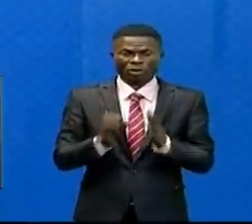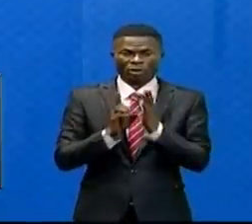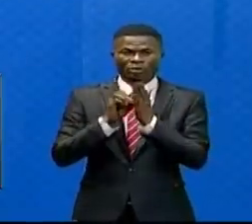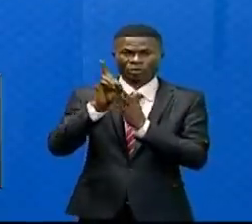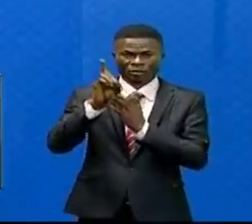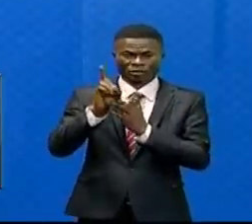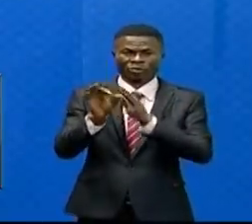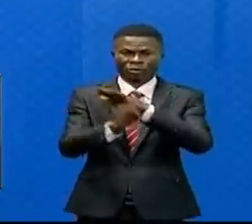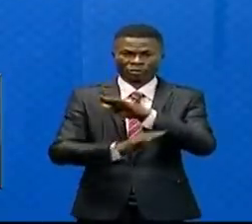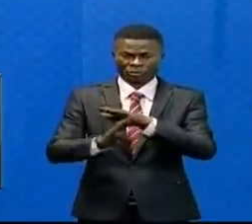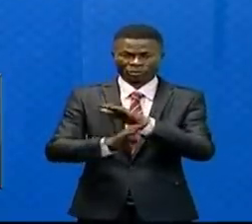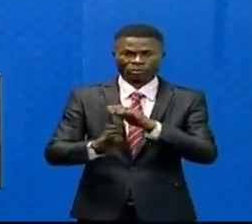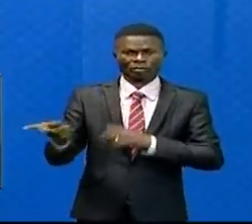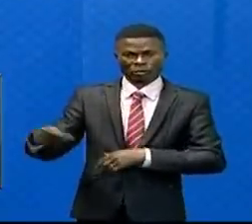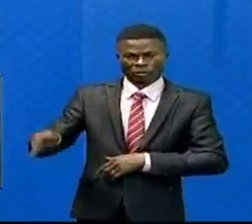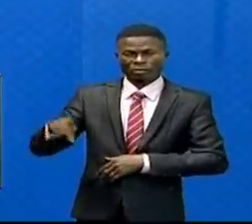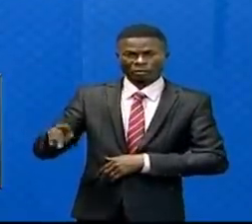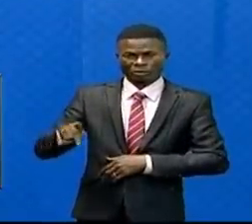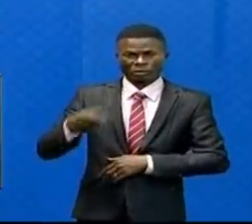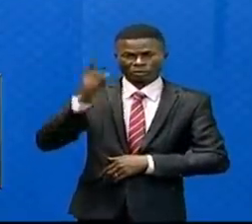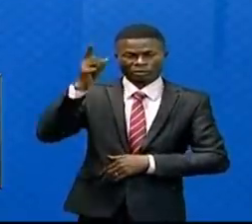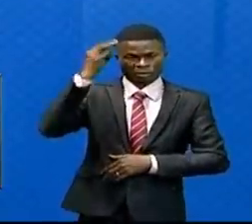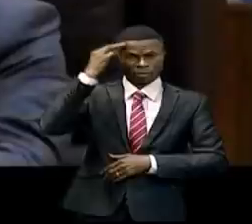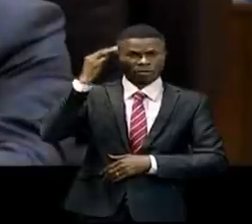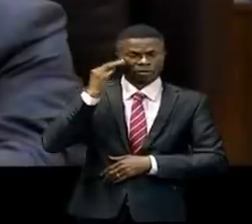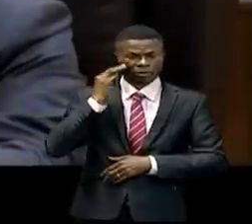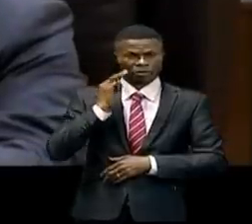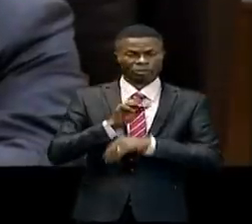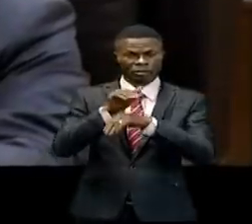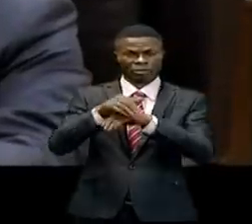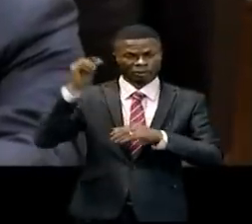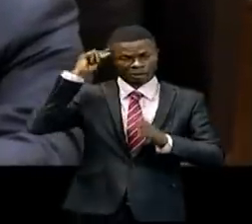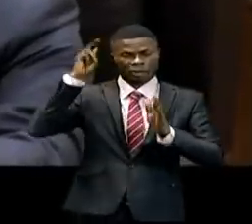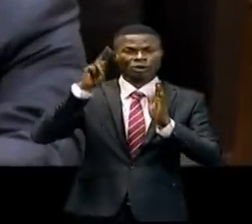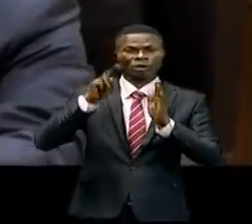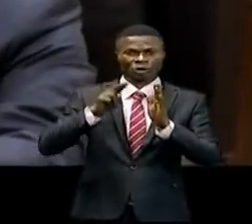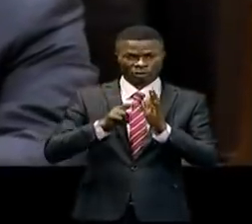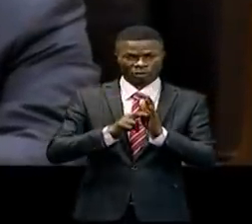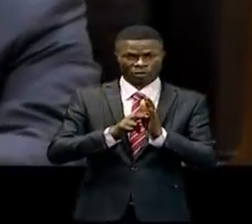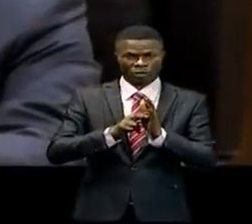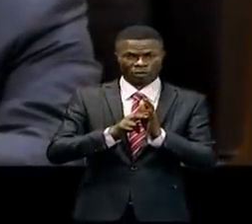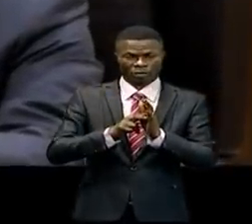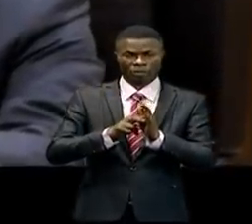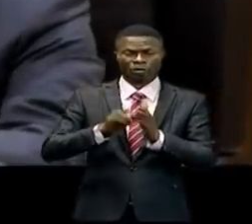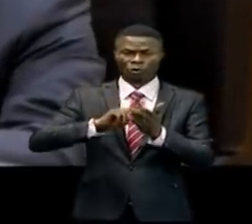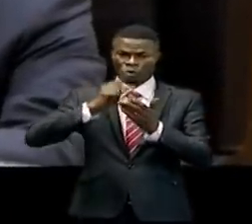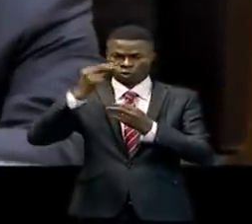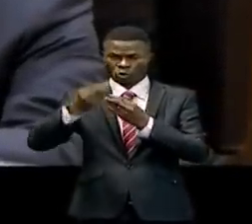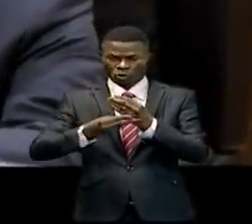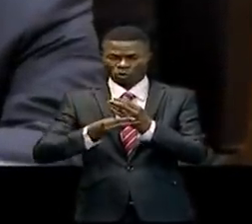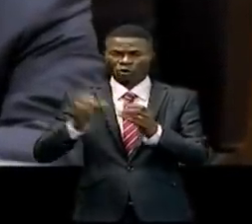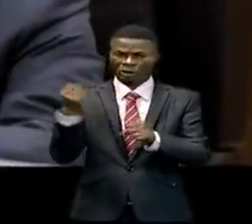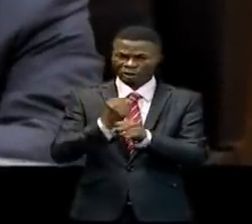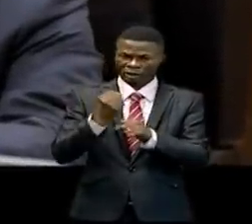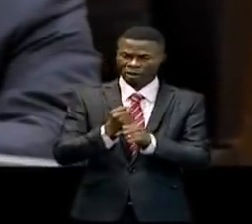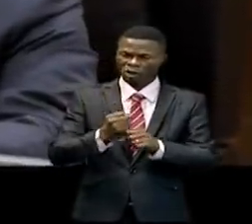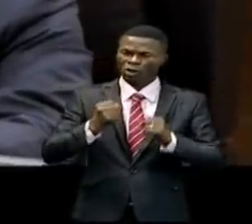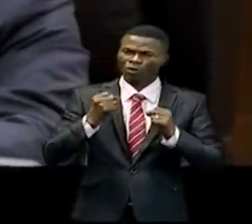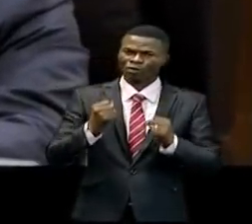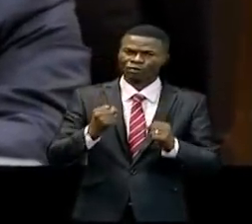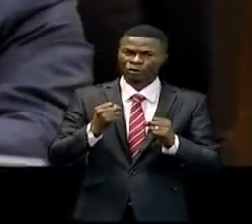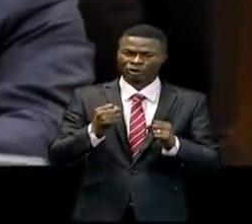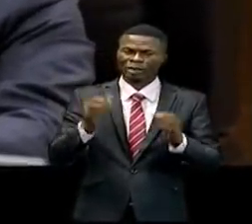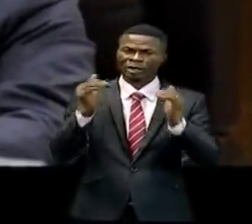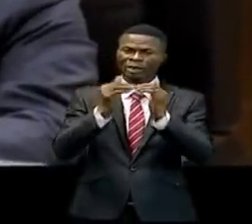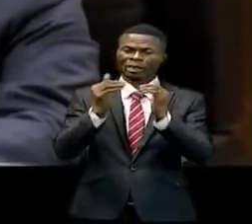à la base de nos provinces, le Premier ministre a engagé le gouvernement à rendre cette structure opérationnelle et efficiente conformément à